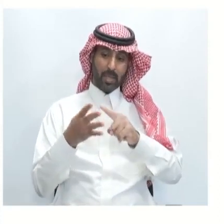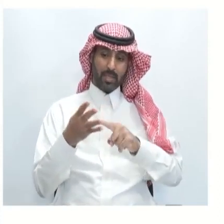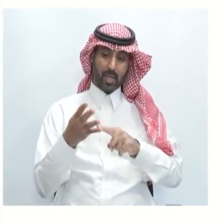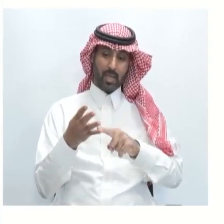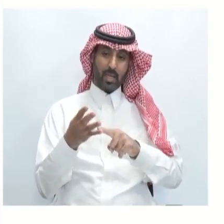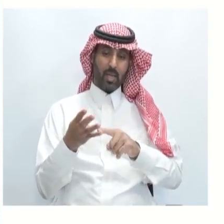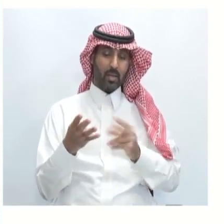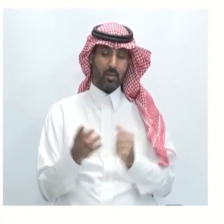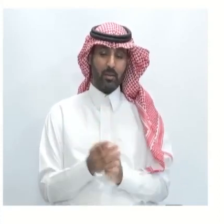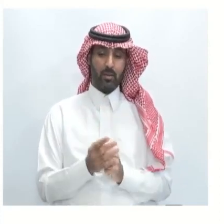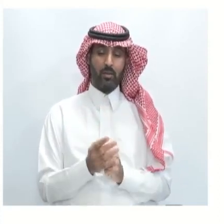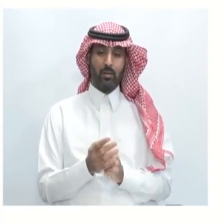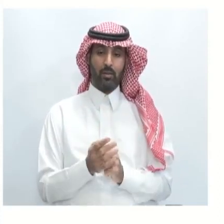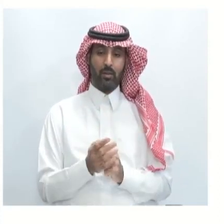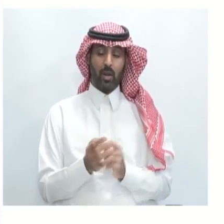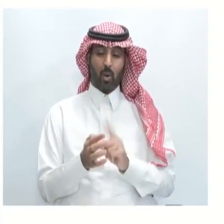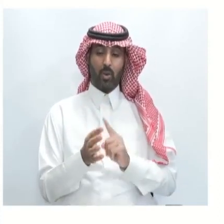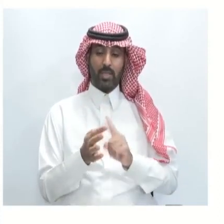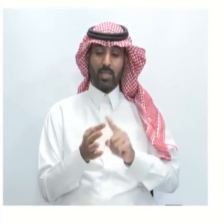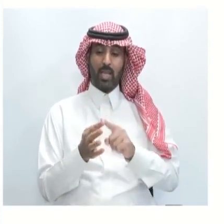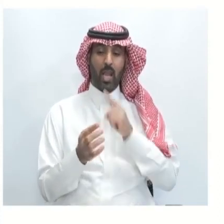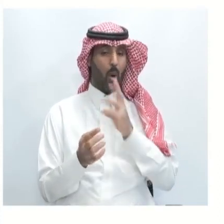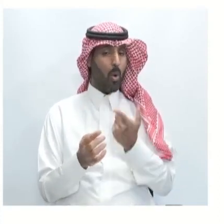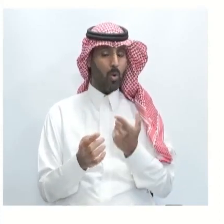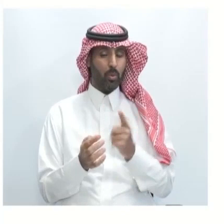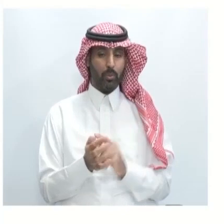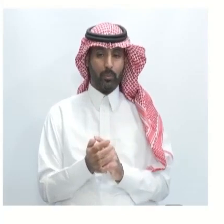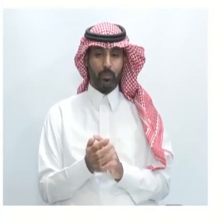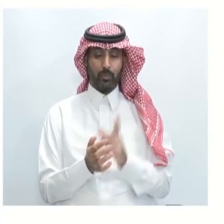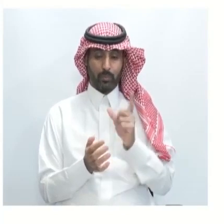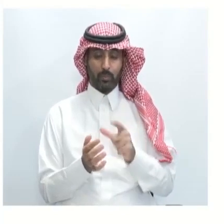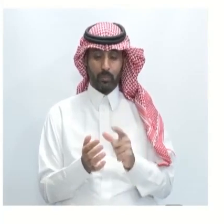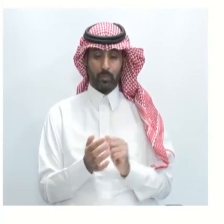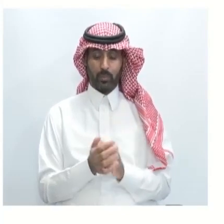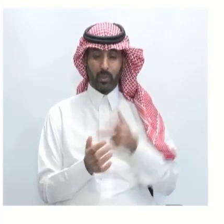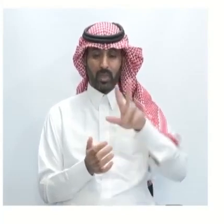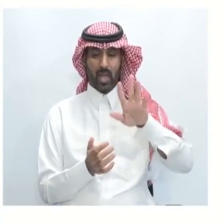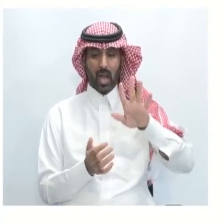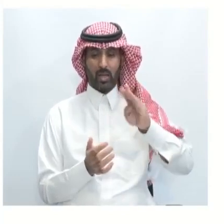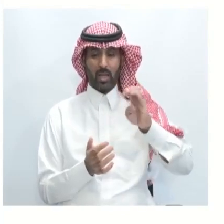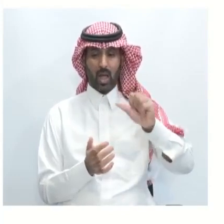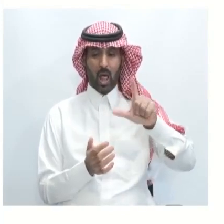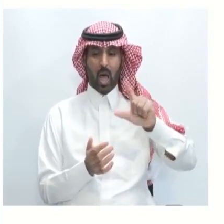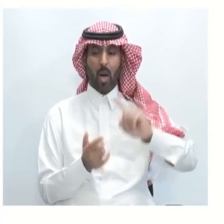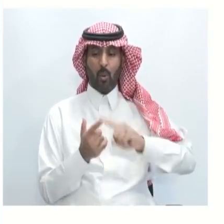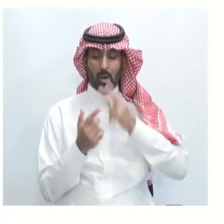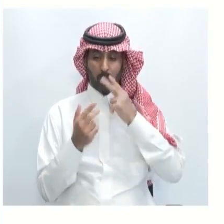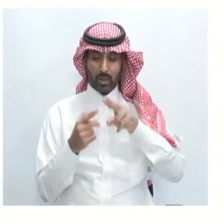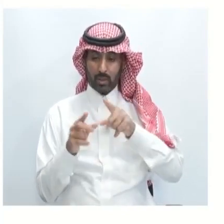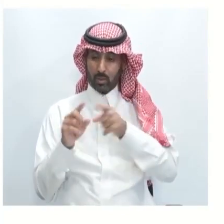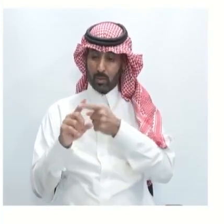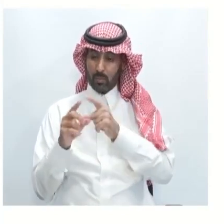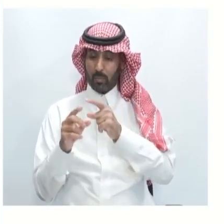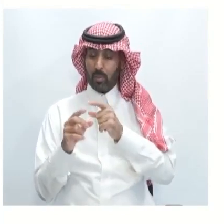الان سنتكلم عن الشكل الاول ما هو الشكل الاول دعونا نقرا الشكل الاول عباره عن مقدمتين